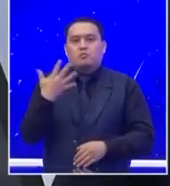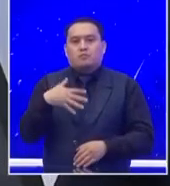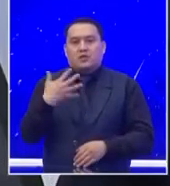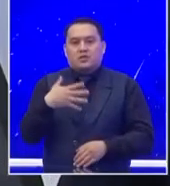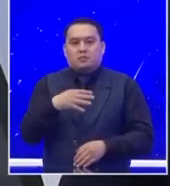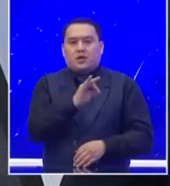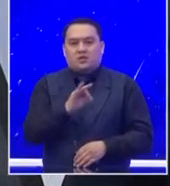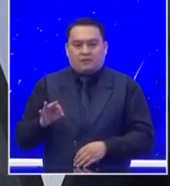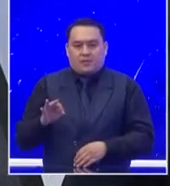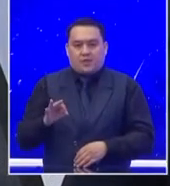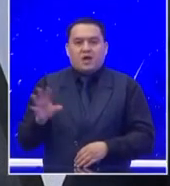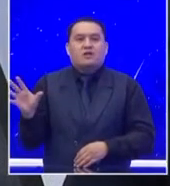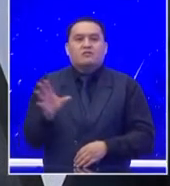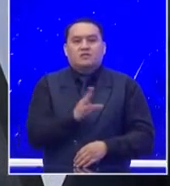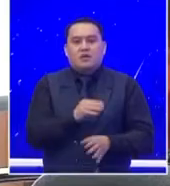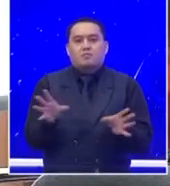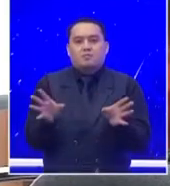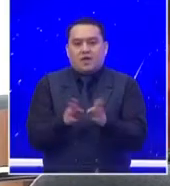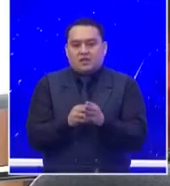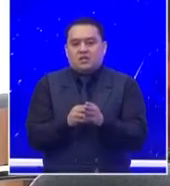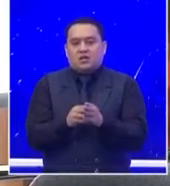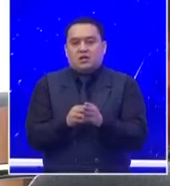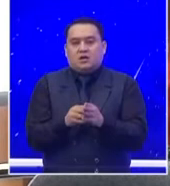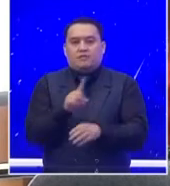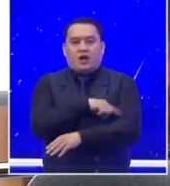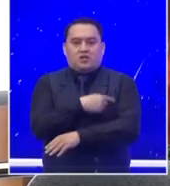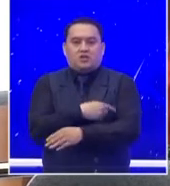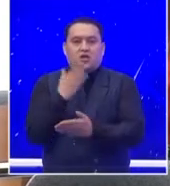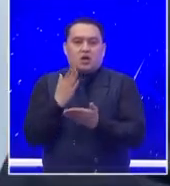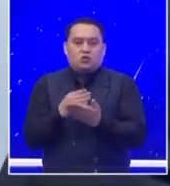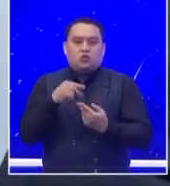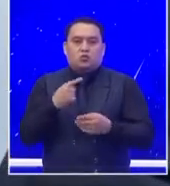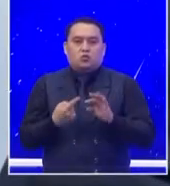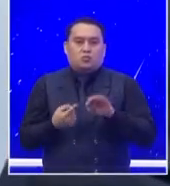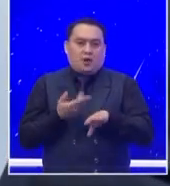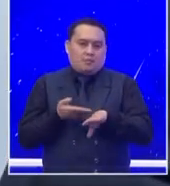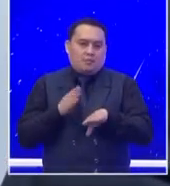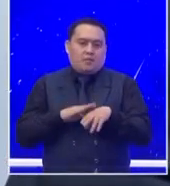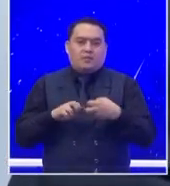на 50%. Вместе с тем появились у врачей определенные трудности.